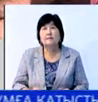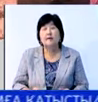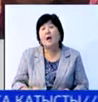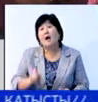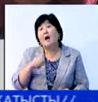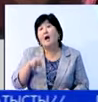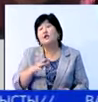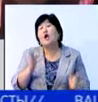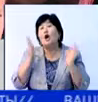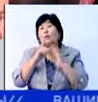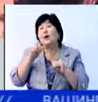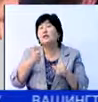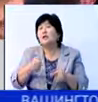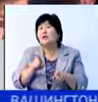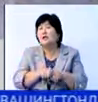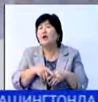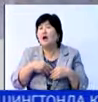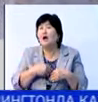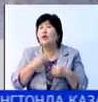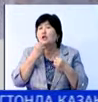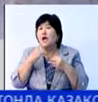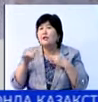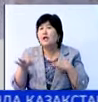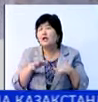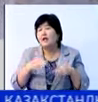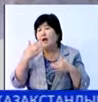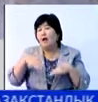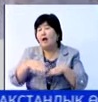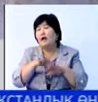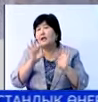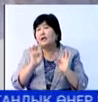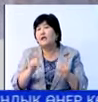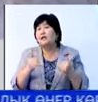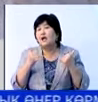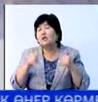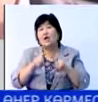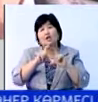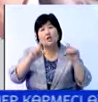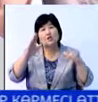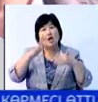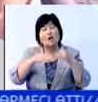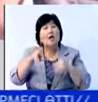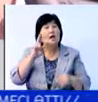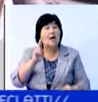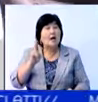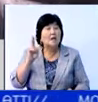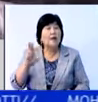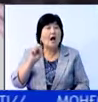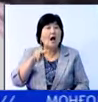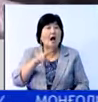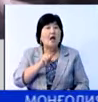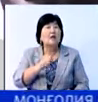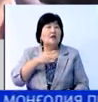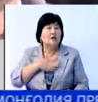Хадистерде мұсылман адам үшін ең қайырлы әрі сауаптыстердің бірі халықтың игілігіне жарайтын нысандар тұрғызу. Кімде кім Алланың